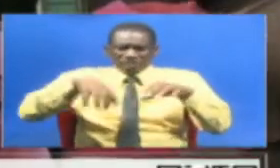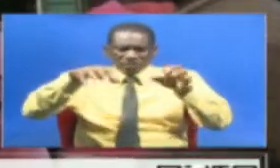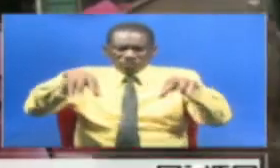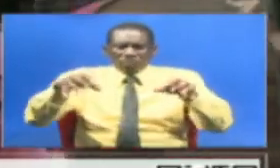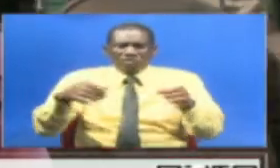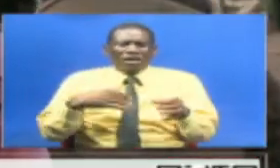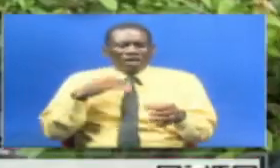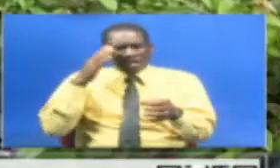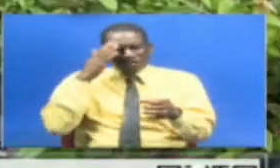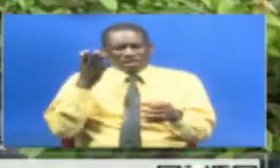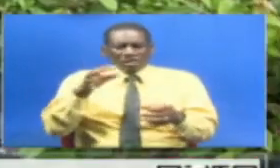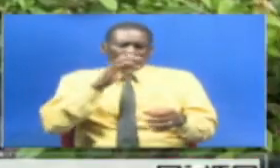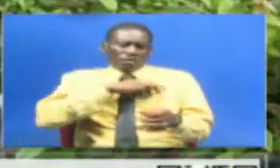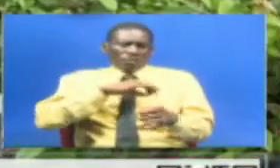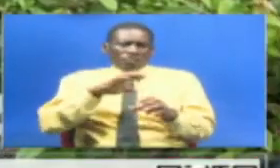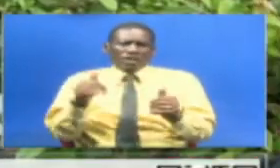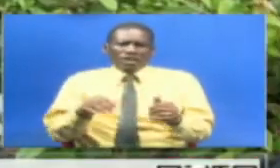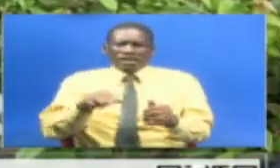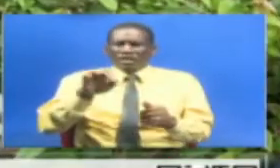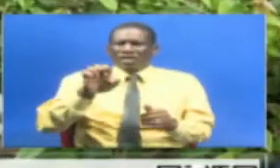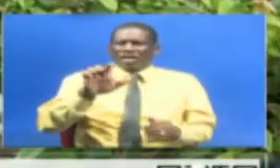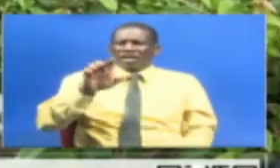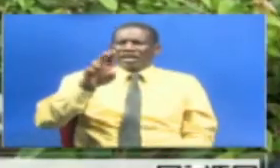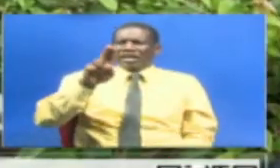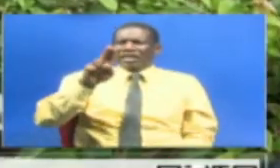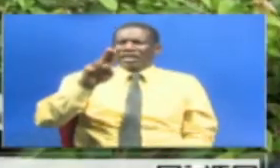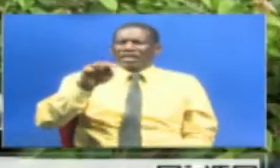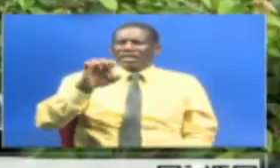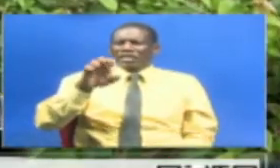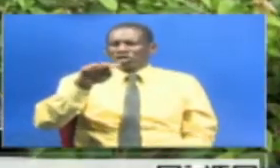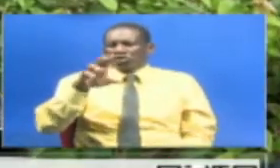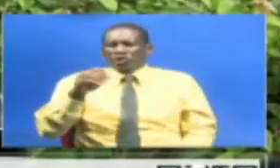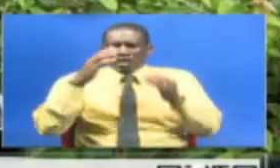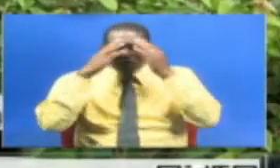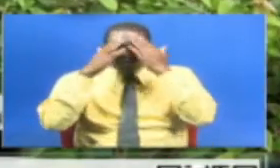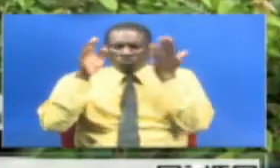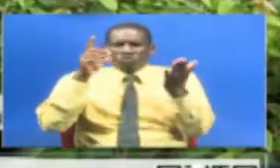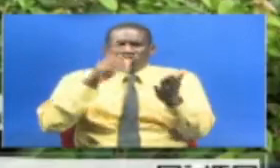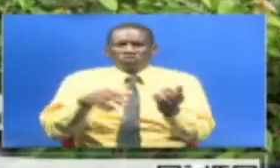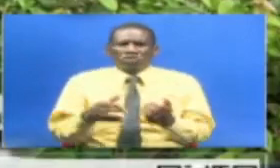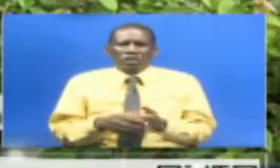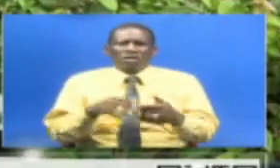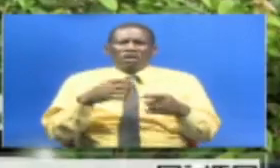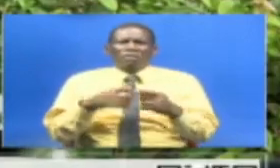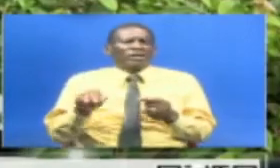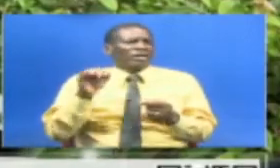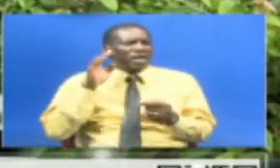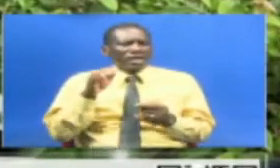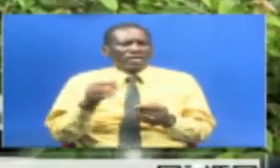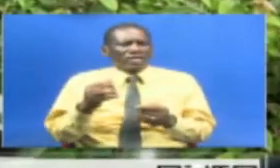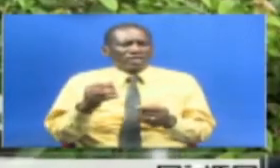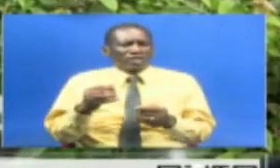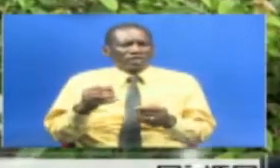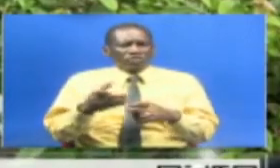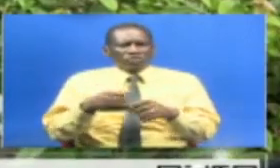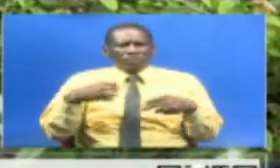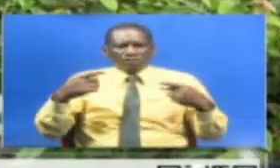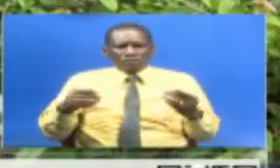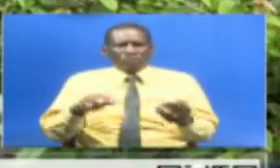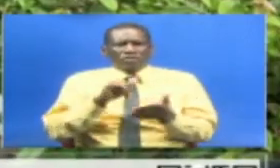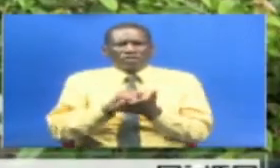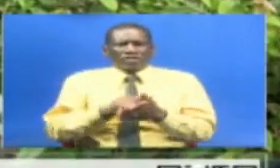hapo tutafaidika. El Nino sijui ni nini actually, lakini nimesikia fununu kwa watu, kutoka kwa watu ya kwamba